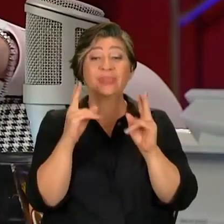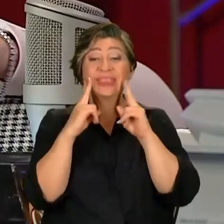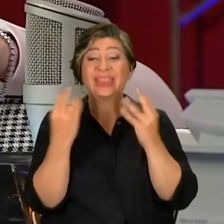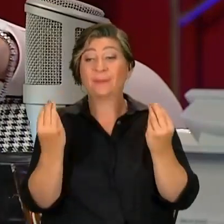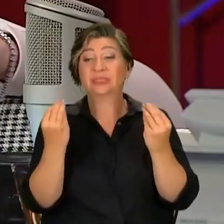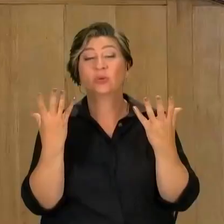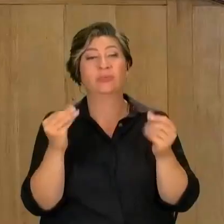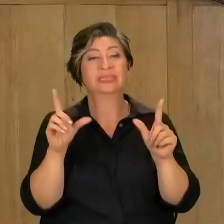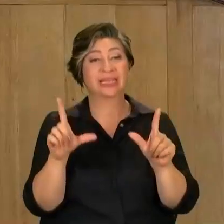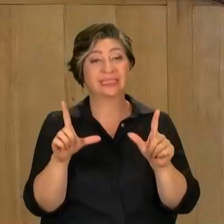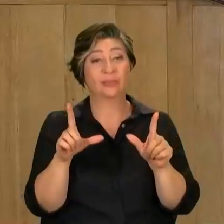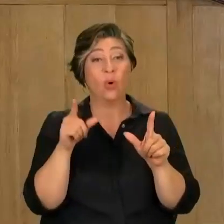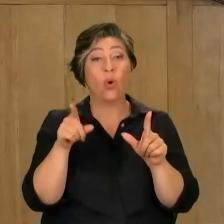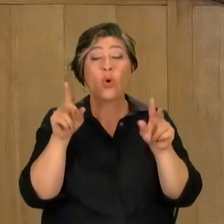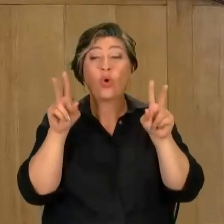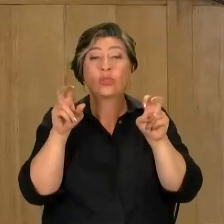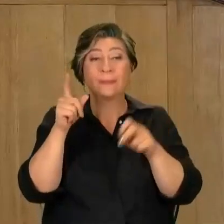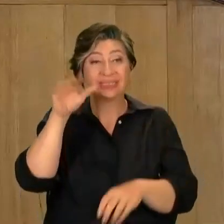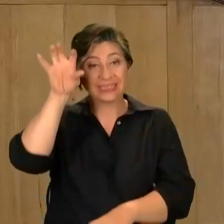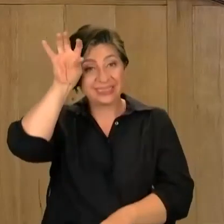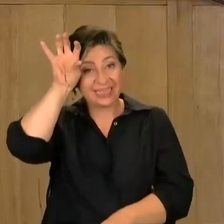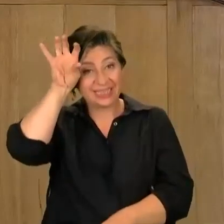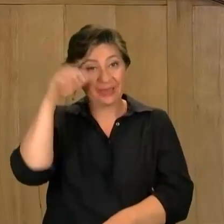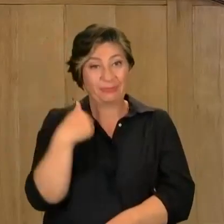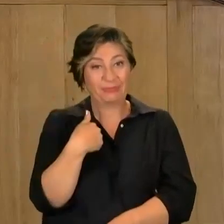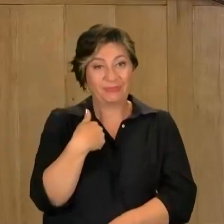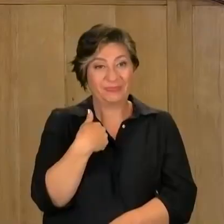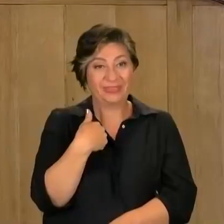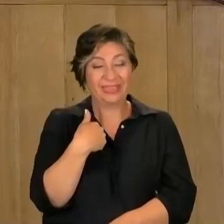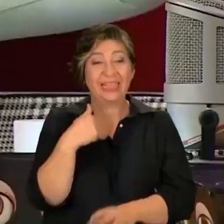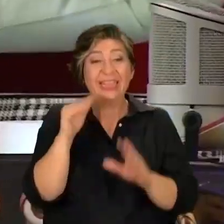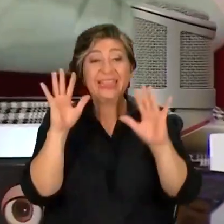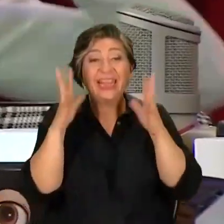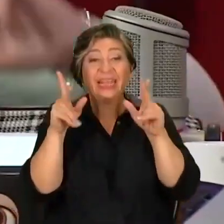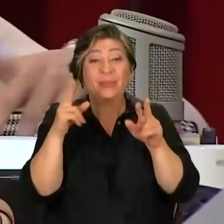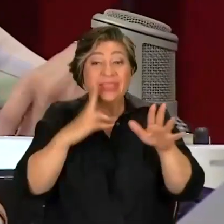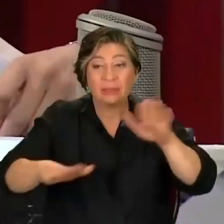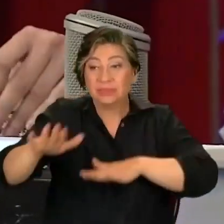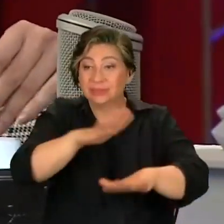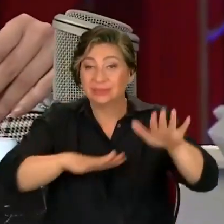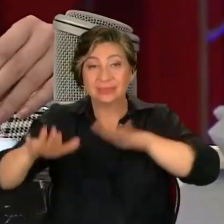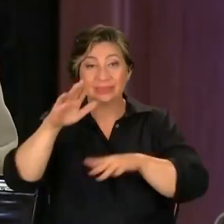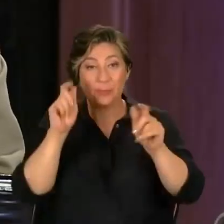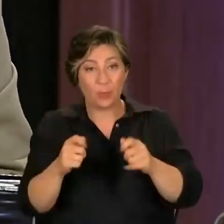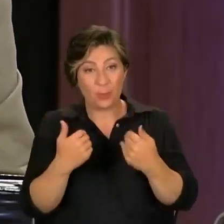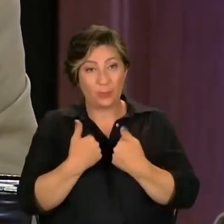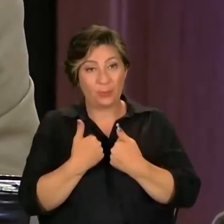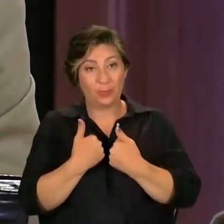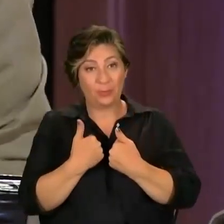olmalı. O konuda biraz takıntılıyım. Eyvahlar olsun. Deli gibi temizlik yapıyorum.